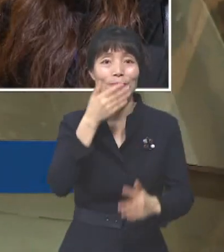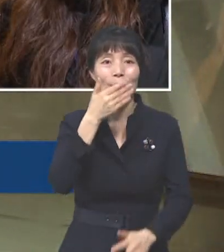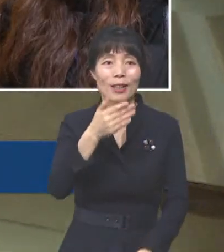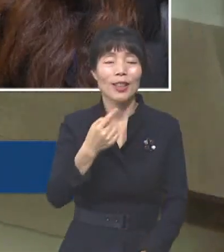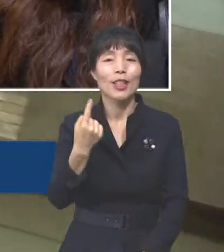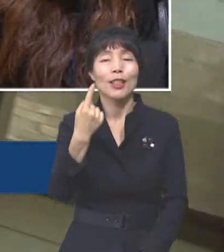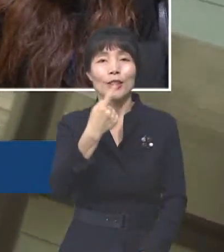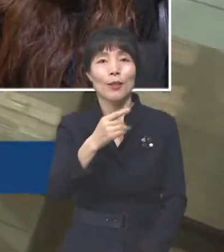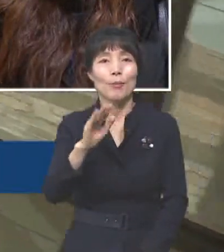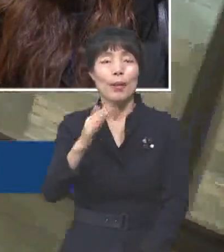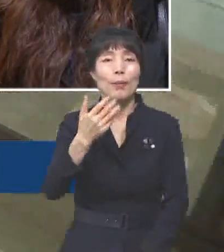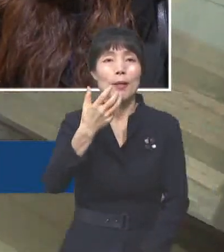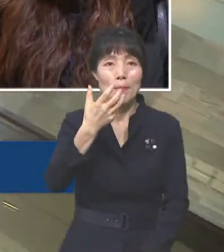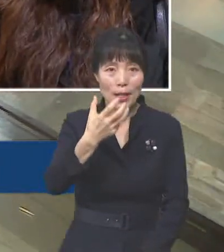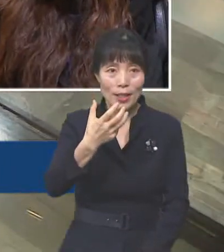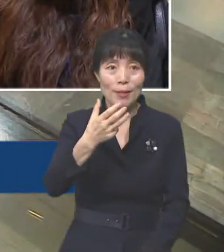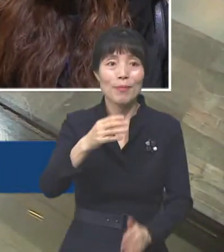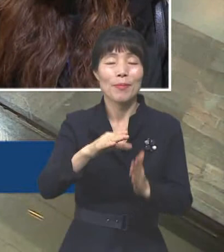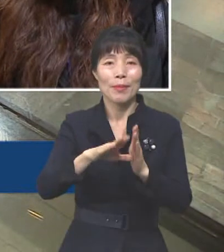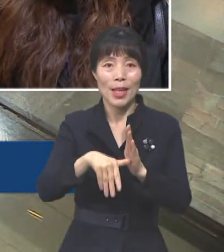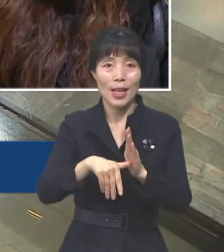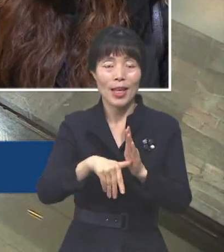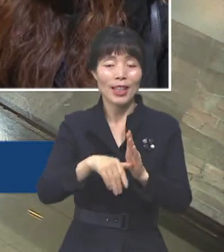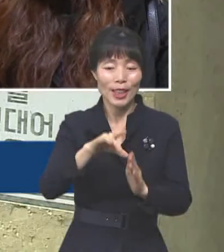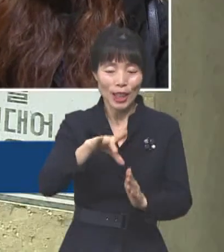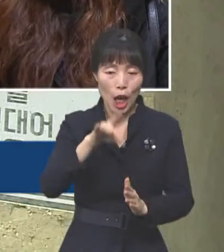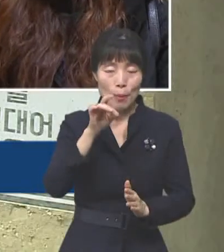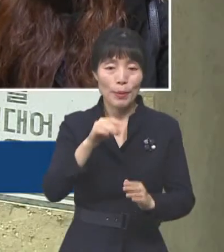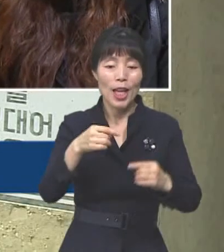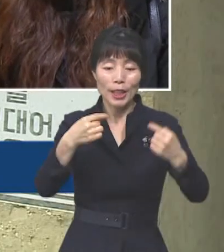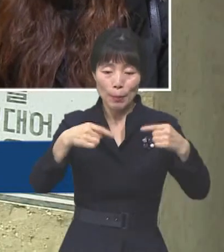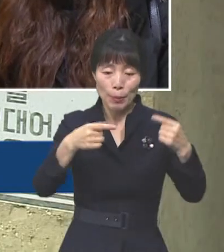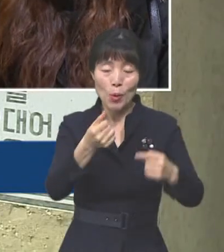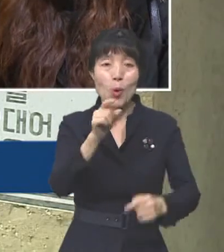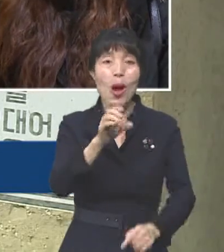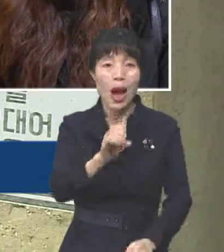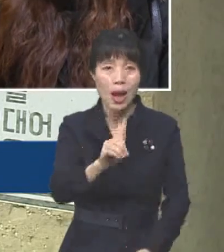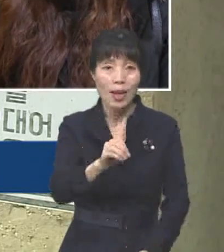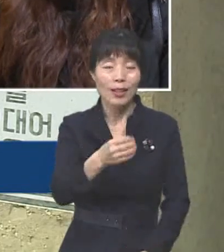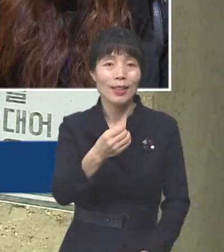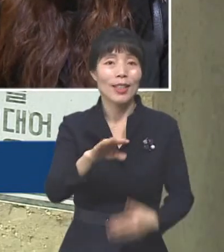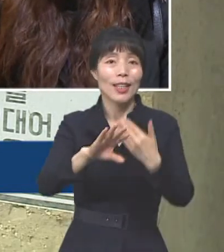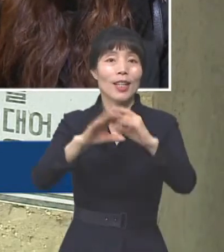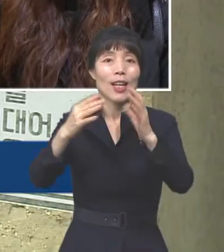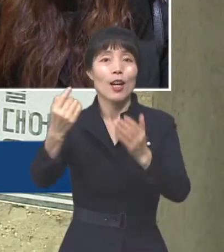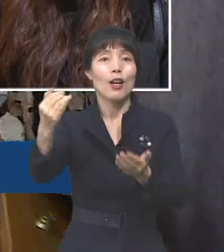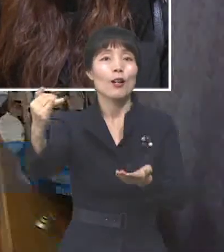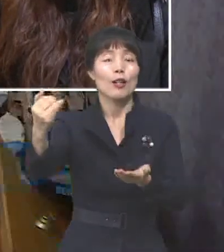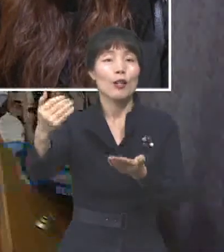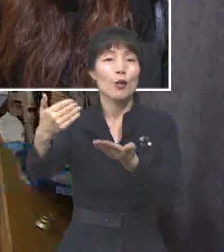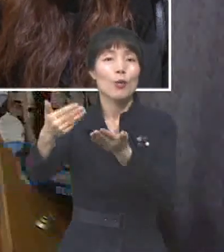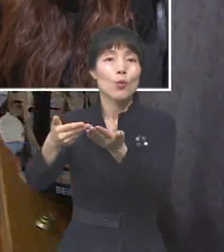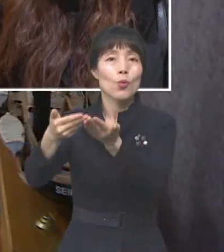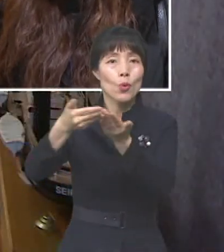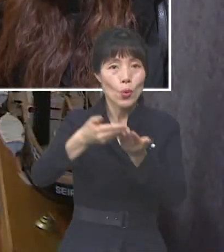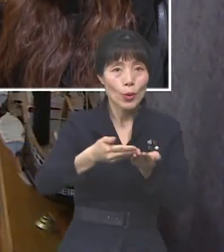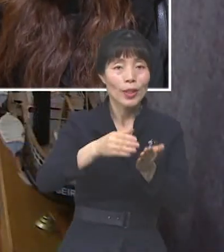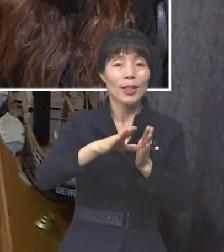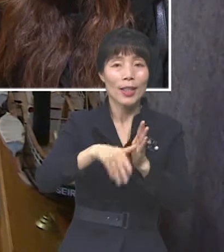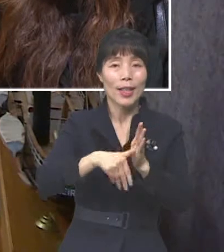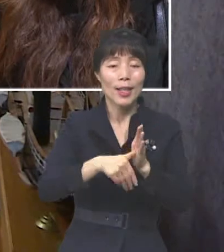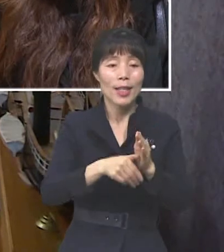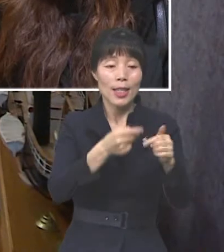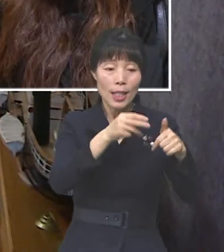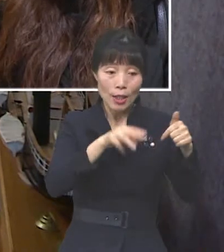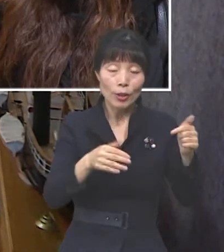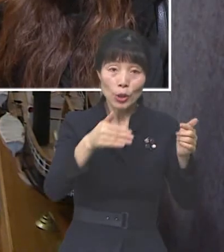1888년도에 세워진 그때 당시 인천이 재물포항이라는 이름을 갖고 있었는데요. 외국인들이 올 때 인천을 통해서 서울로 가는